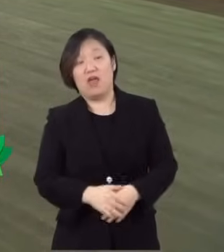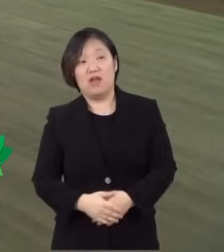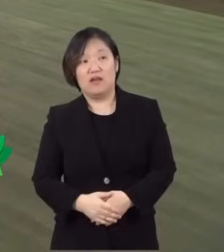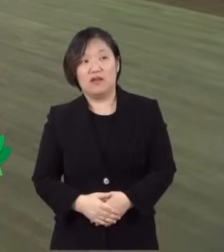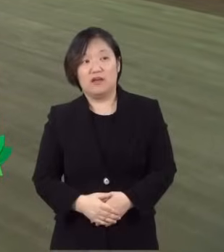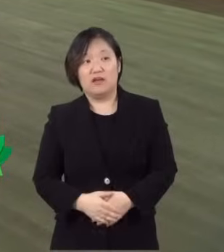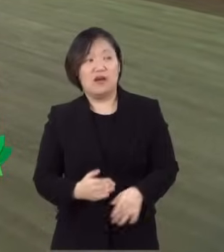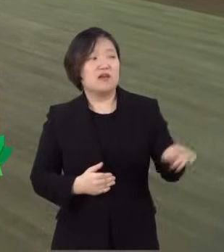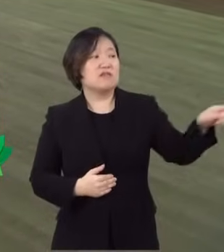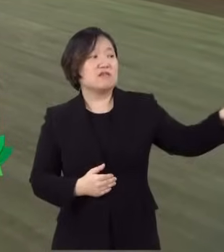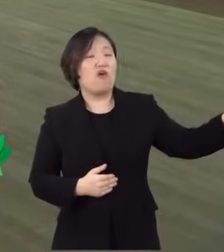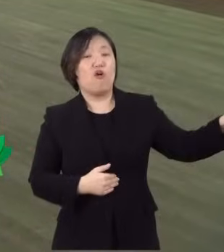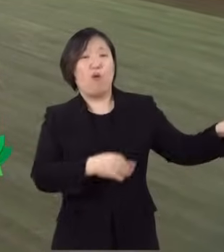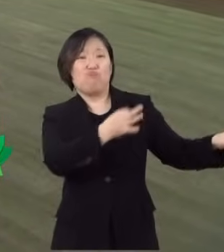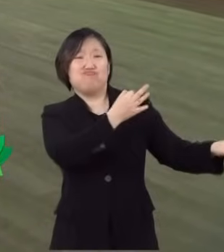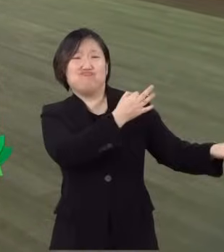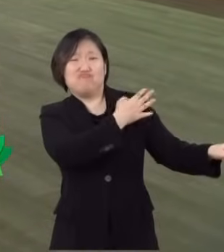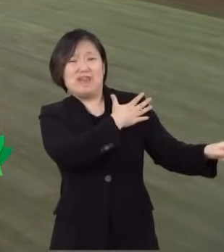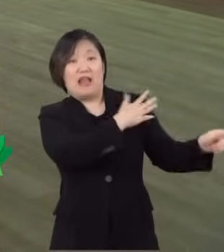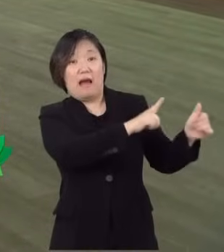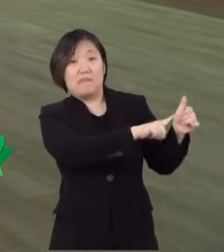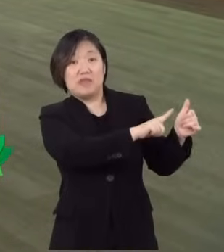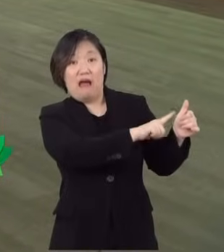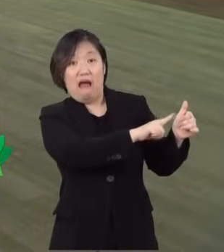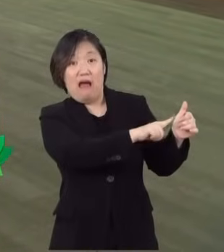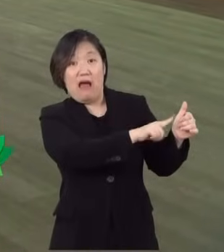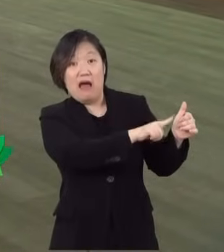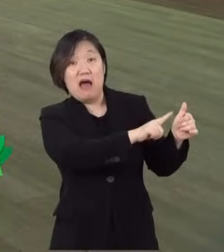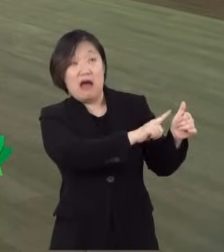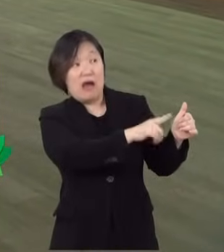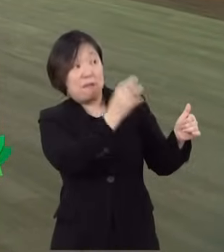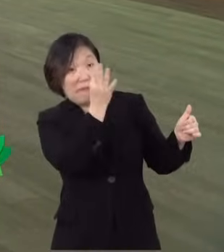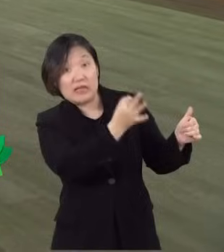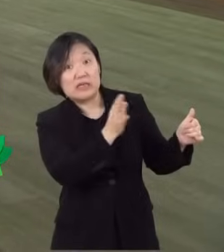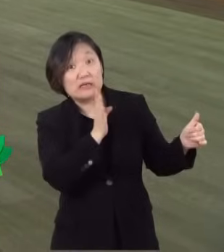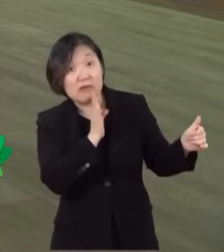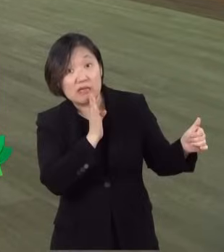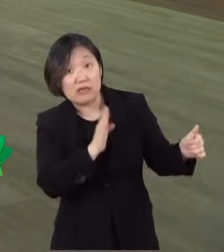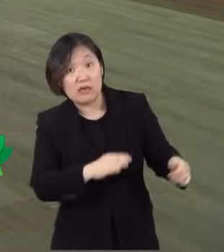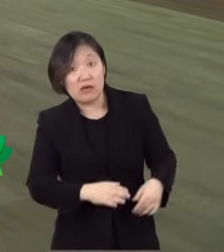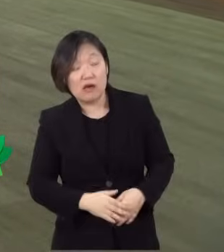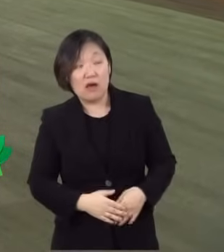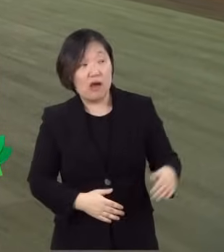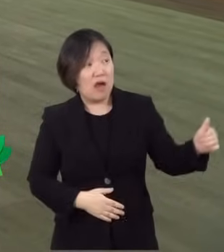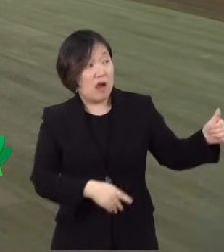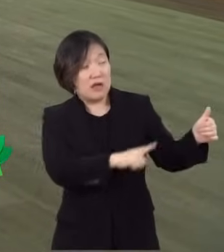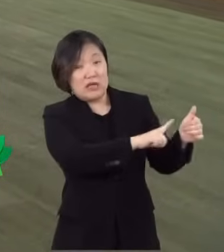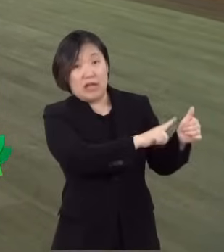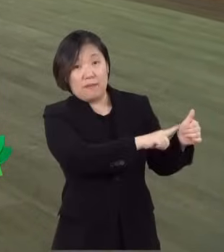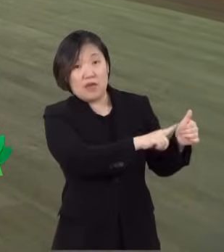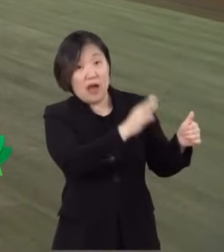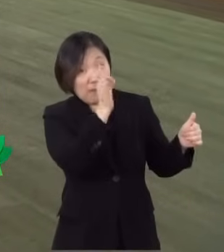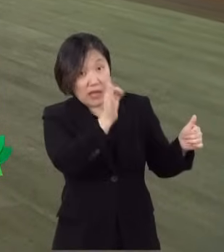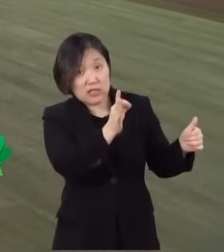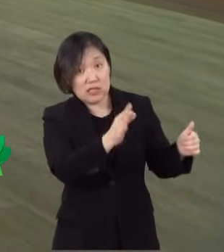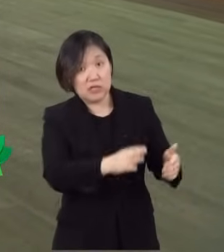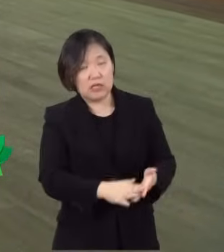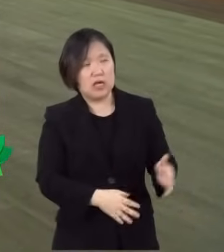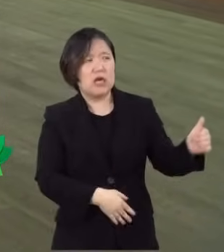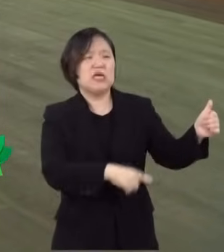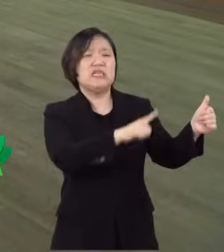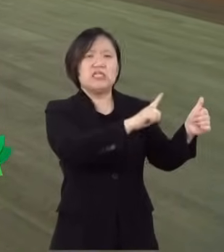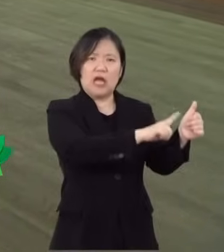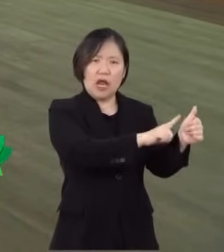서원을 운 함양을 보았느냐 보았습니다 부처님 저